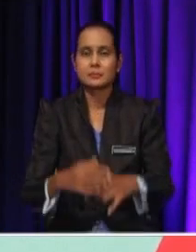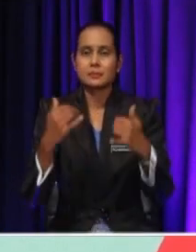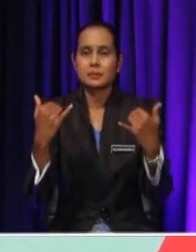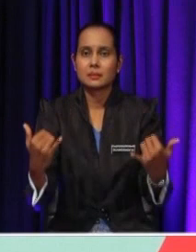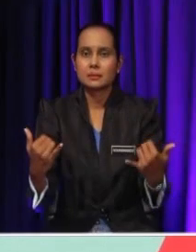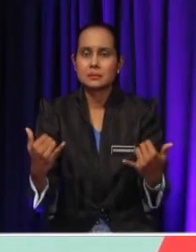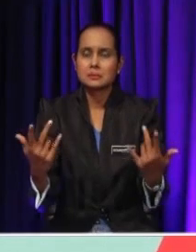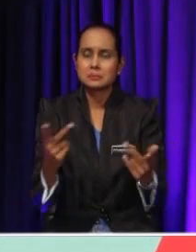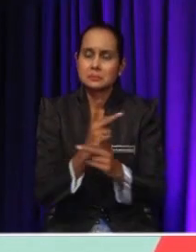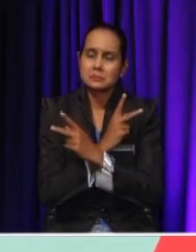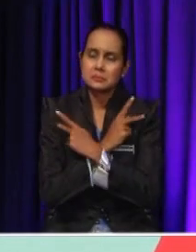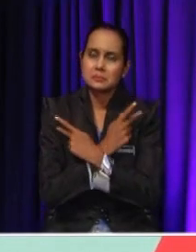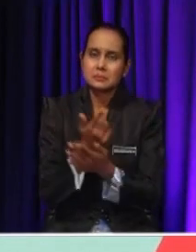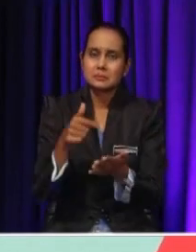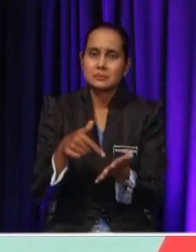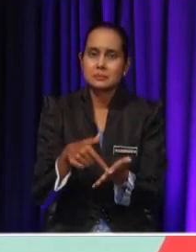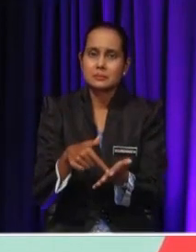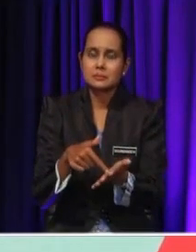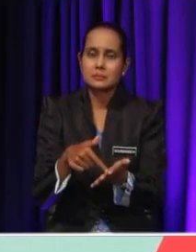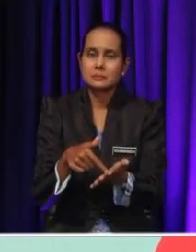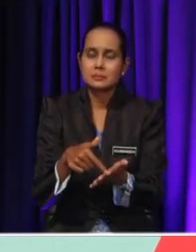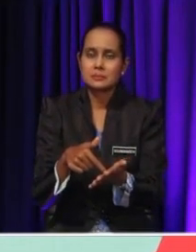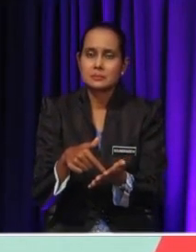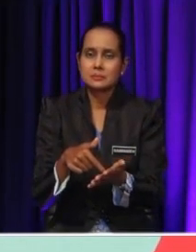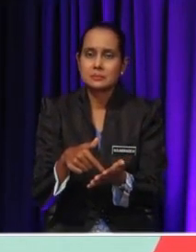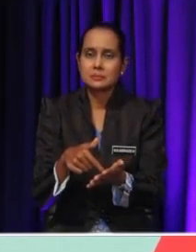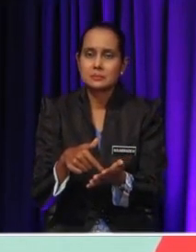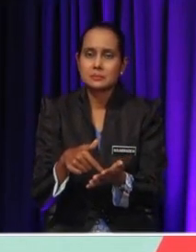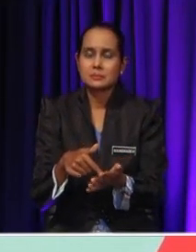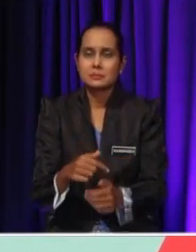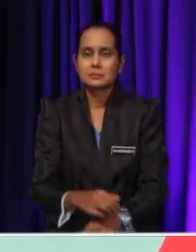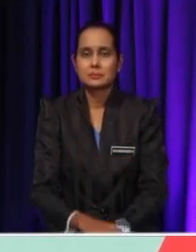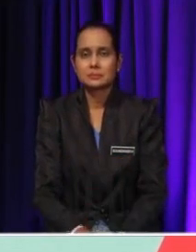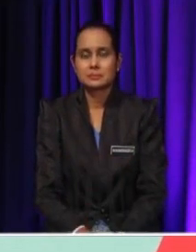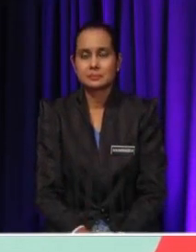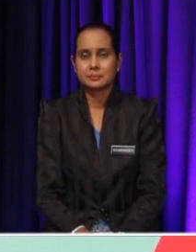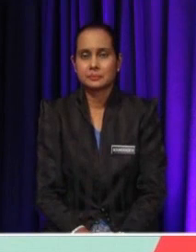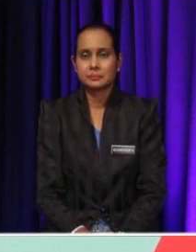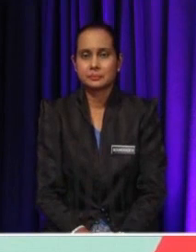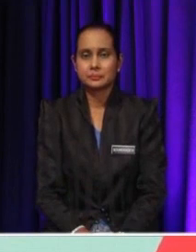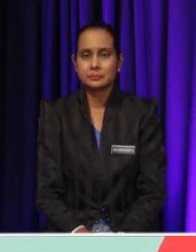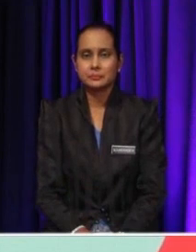kasihnya lagi meski jauh dibatasi bumi